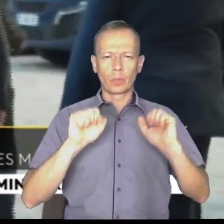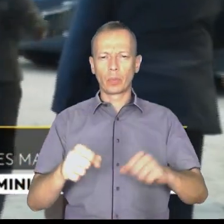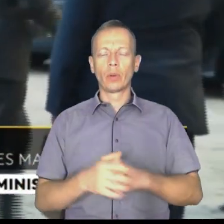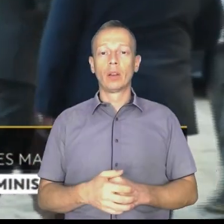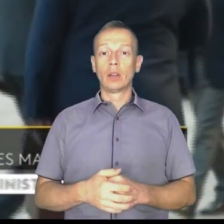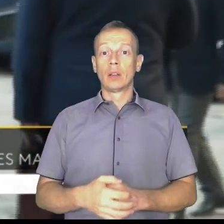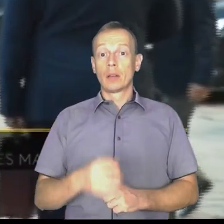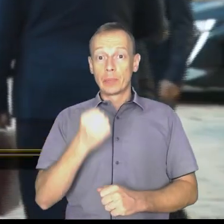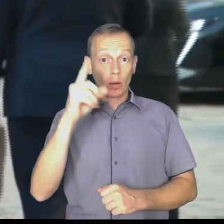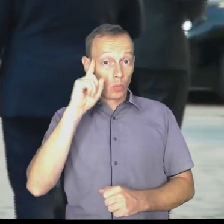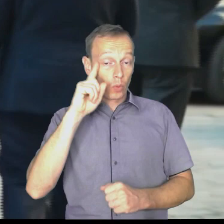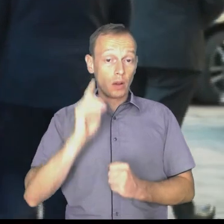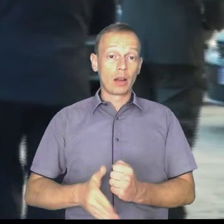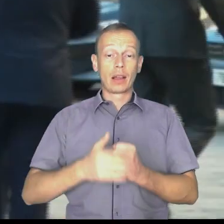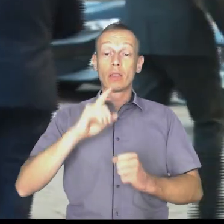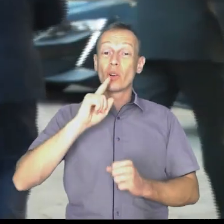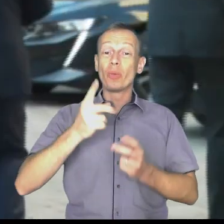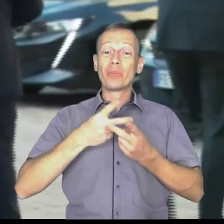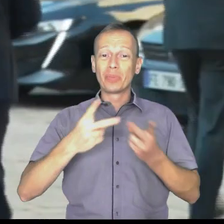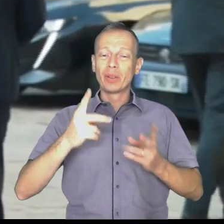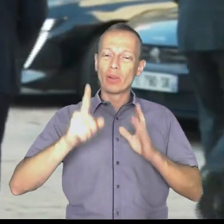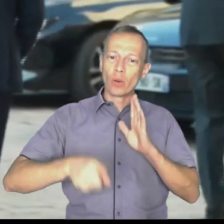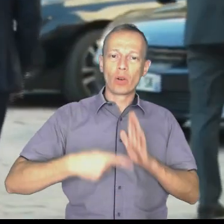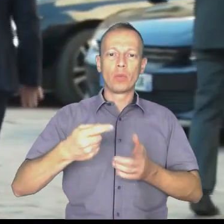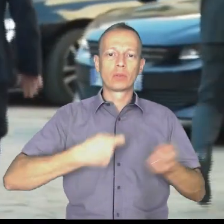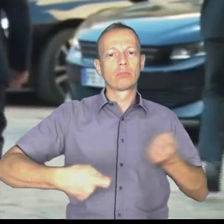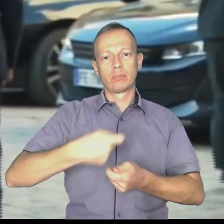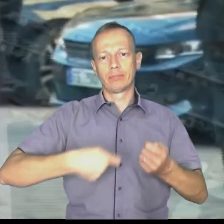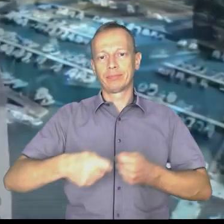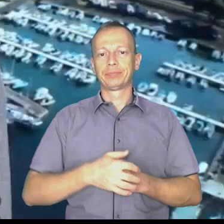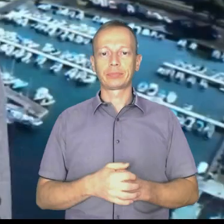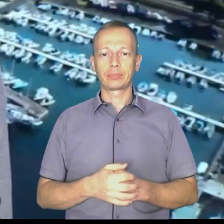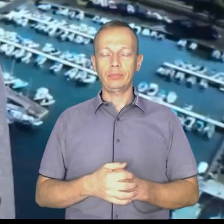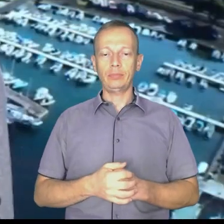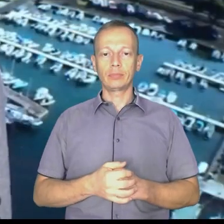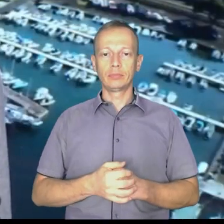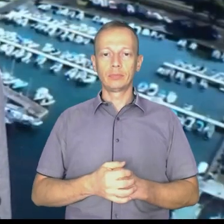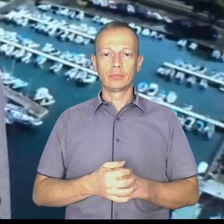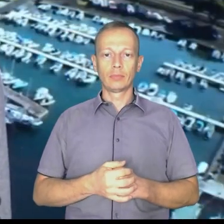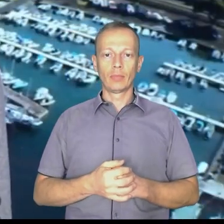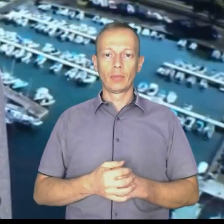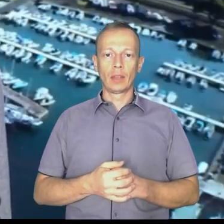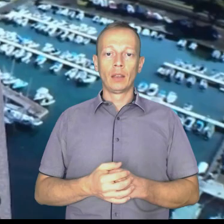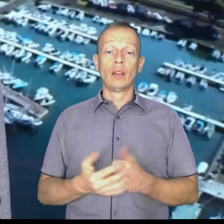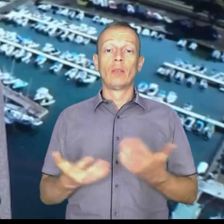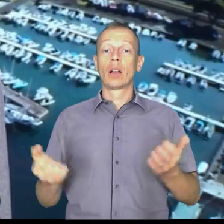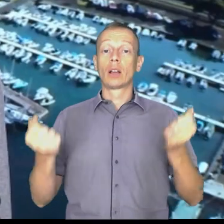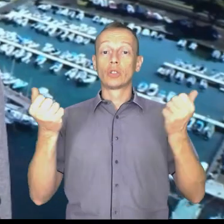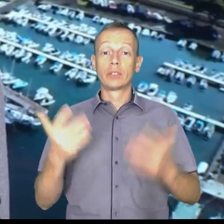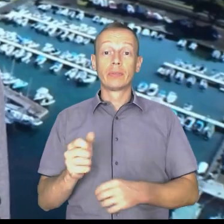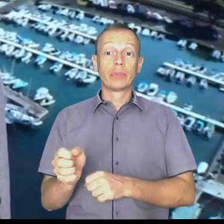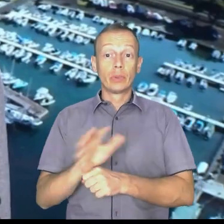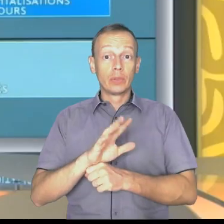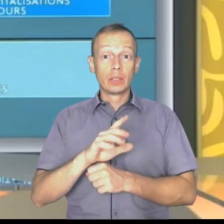pourra contribuer à la relance de la commande publique en Polynésie française. Voilà, et en attendant les chiffres du Covid